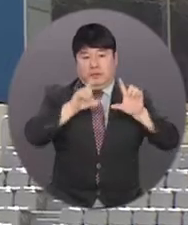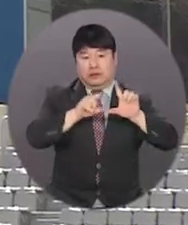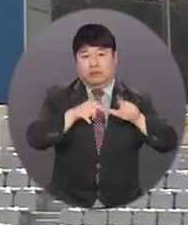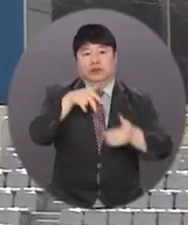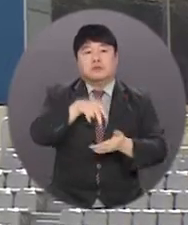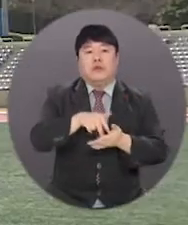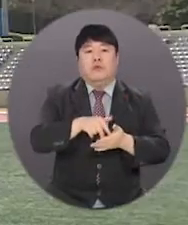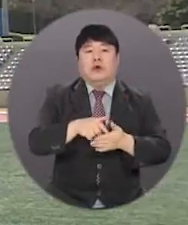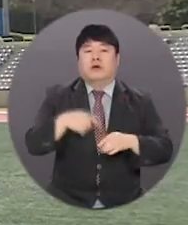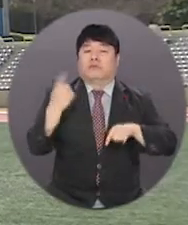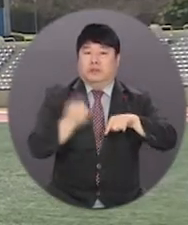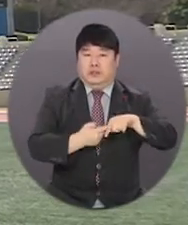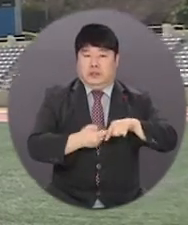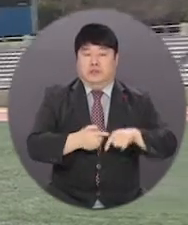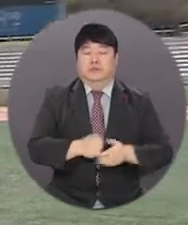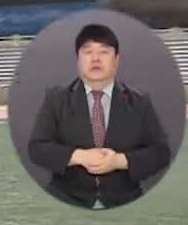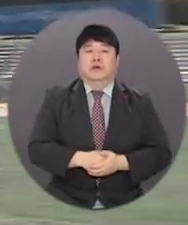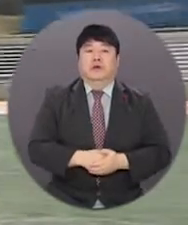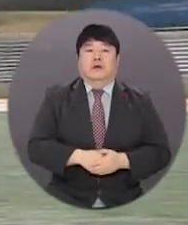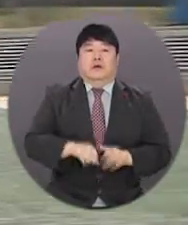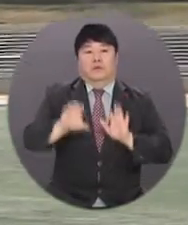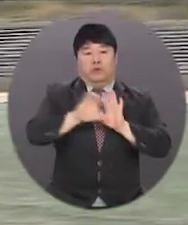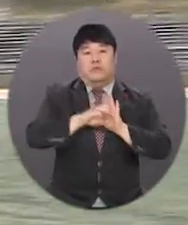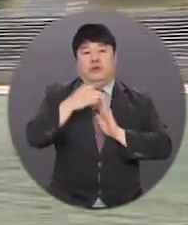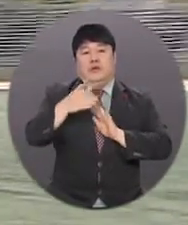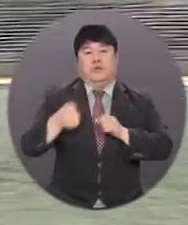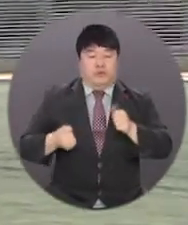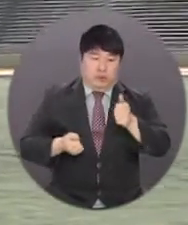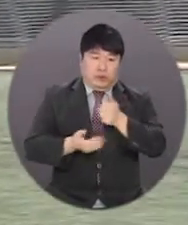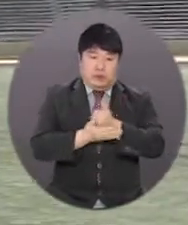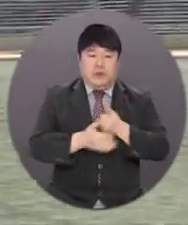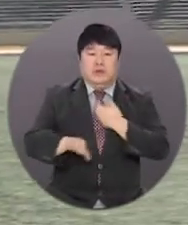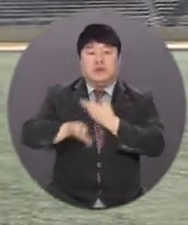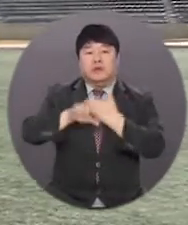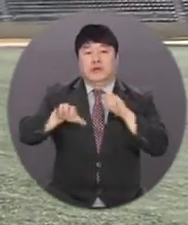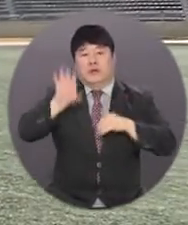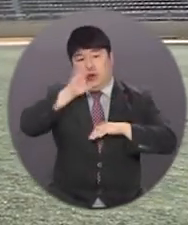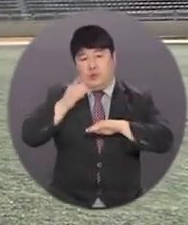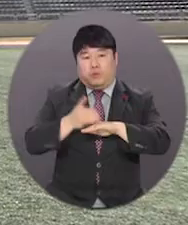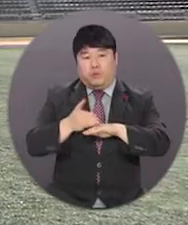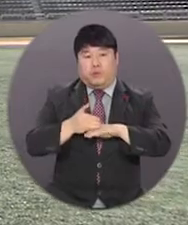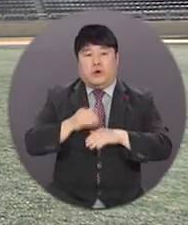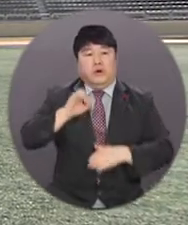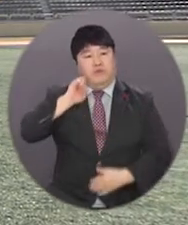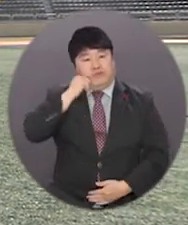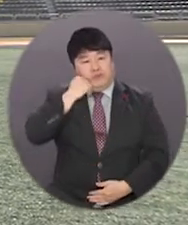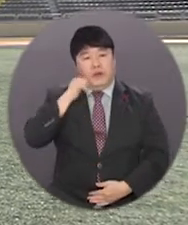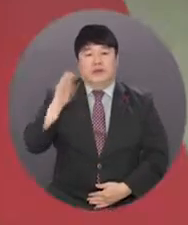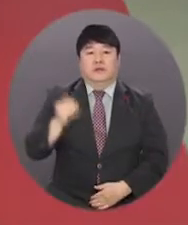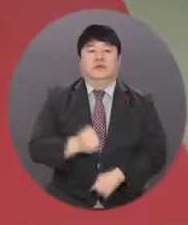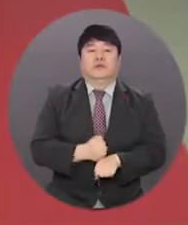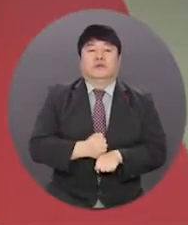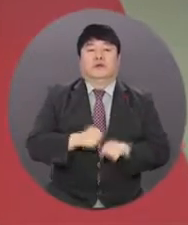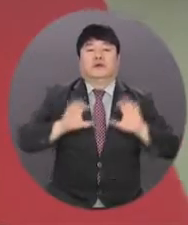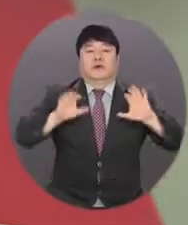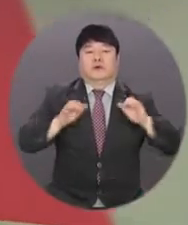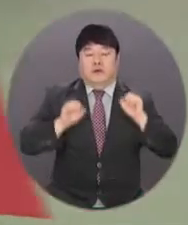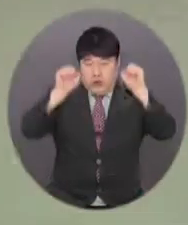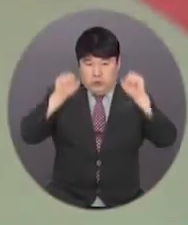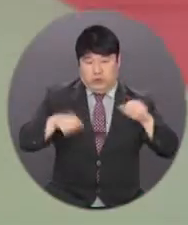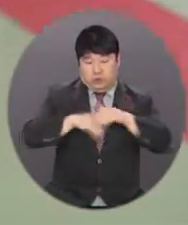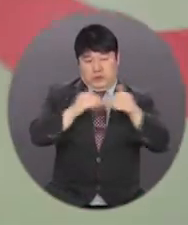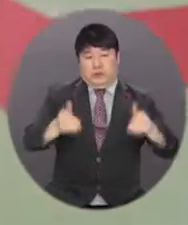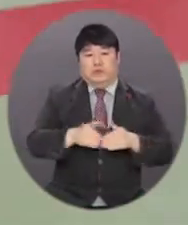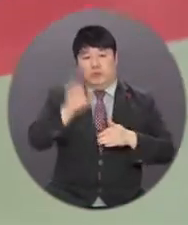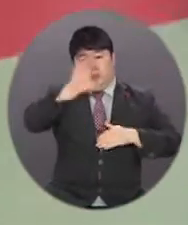사정은 마찬가지입니다. 코로나19의 영향으로 해외 전지훈련이 사실상 어려워지면서 국내